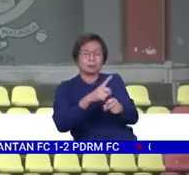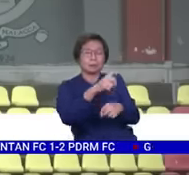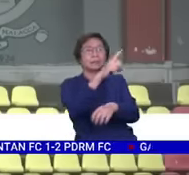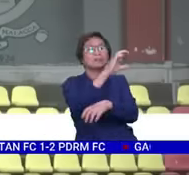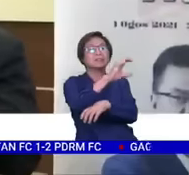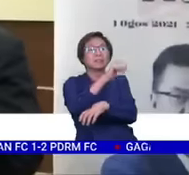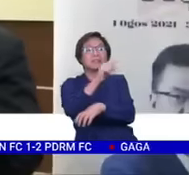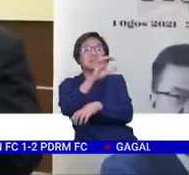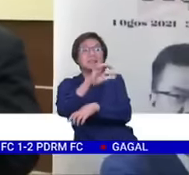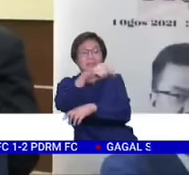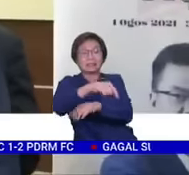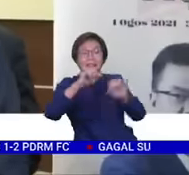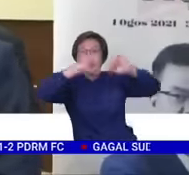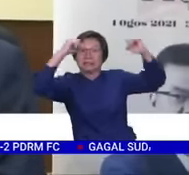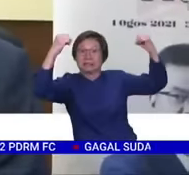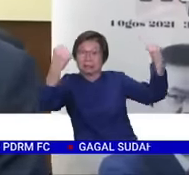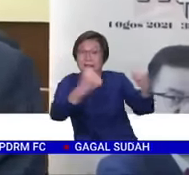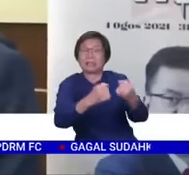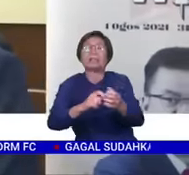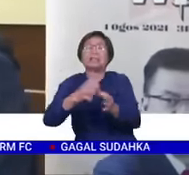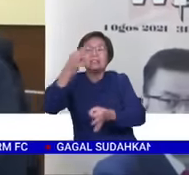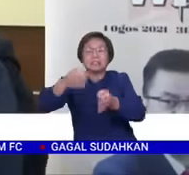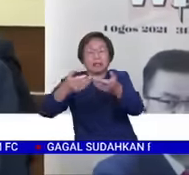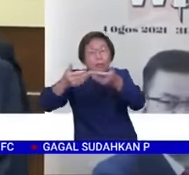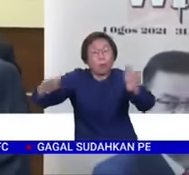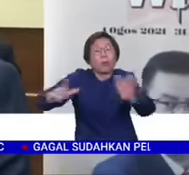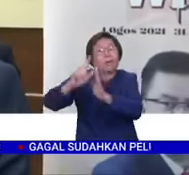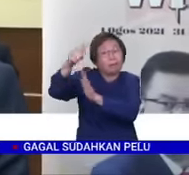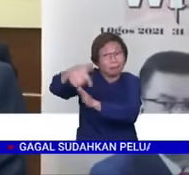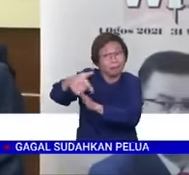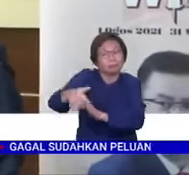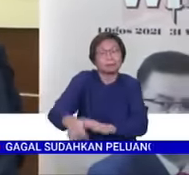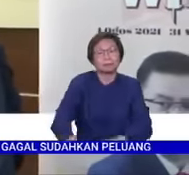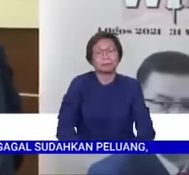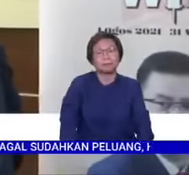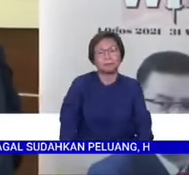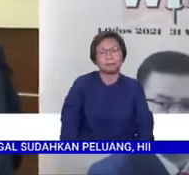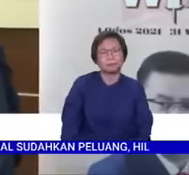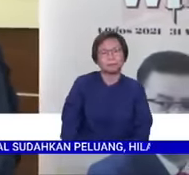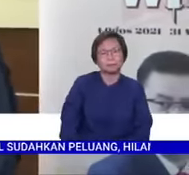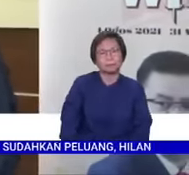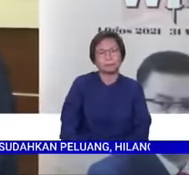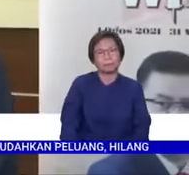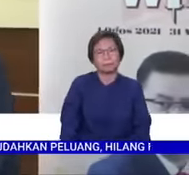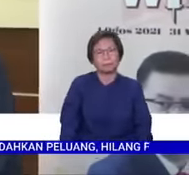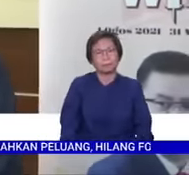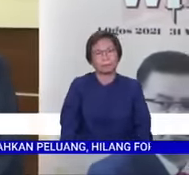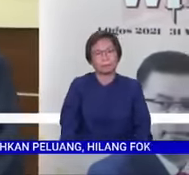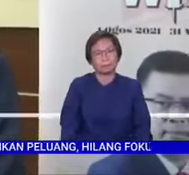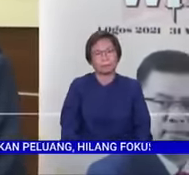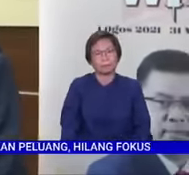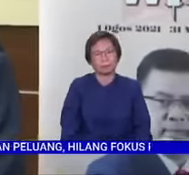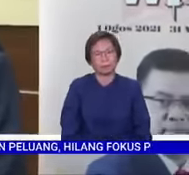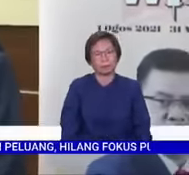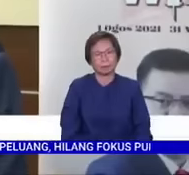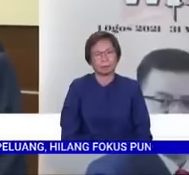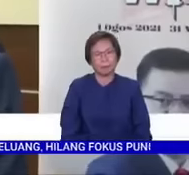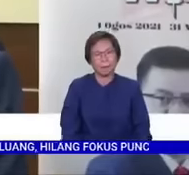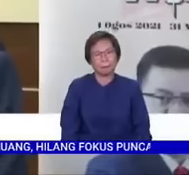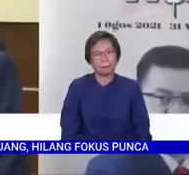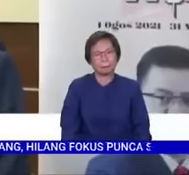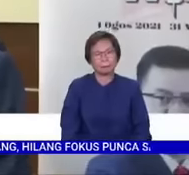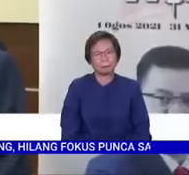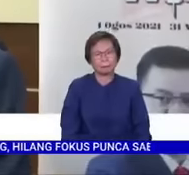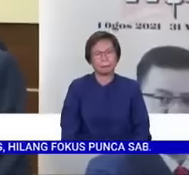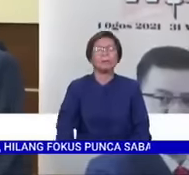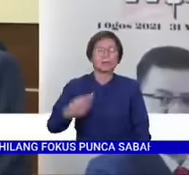sedih seisi stadium itu jika dibuka nanti jadi dan uh Hi Ho DVD pekat